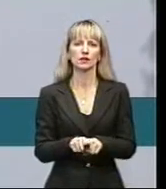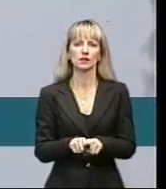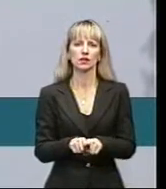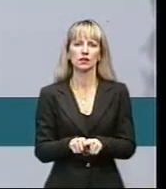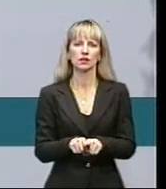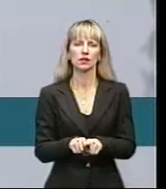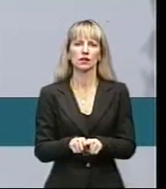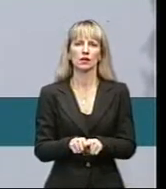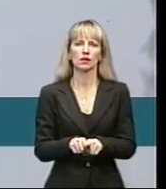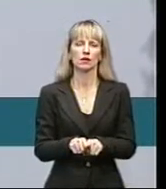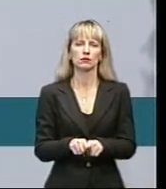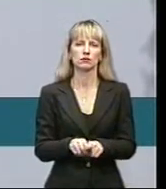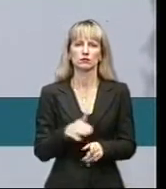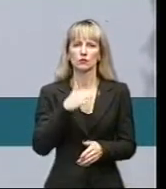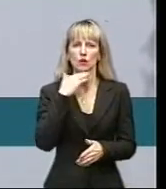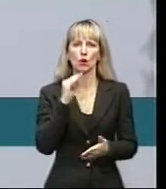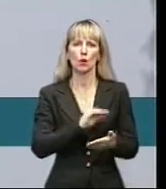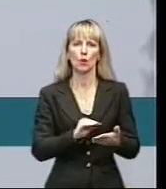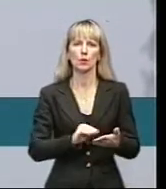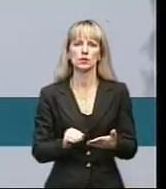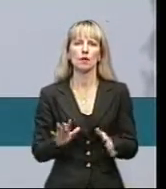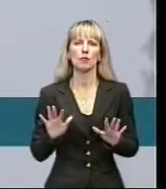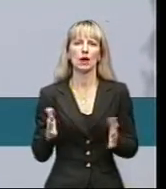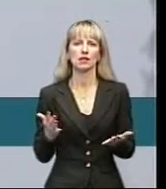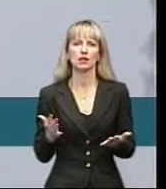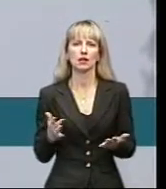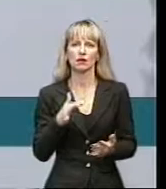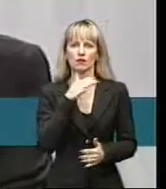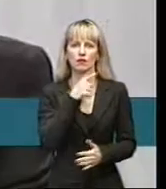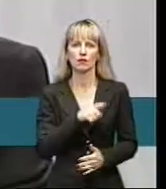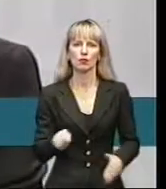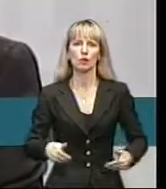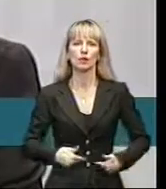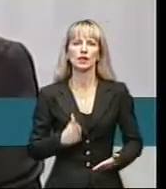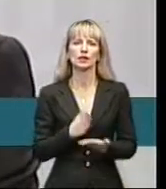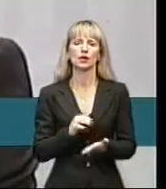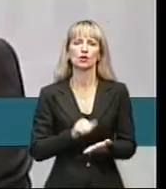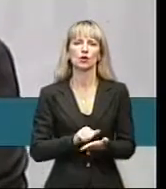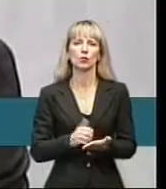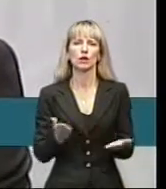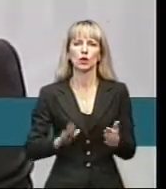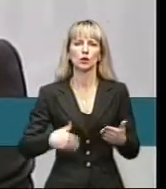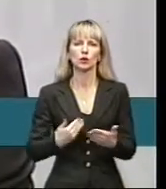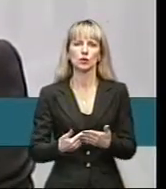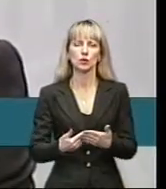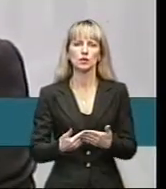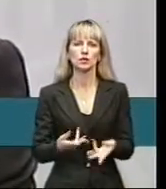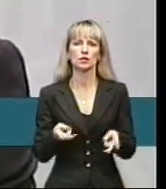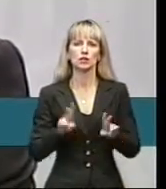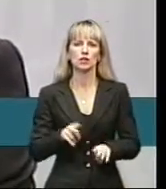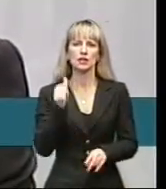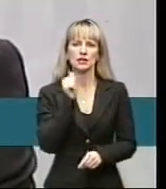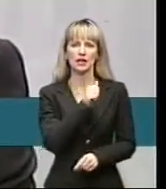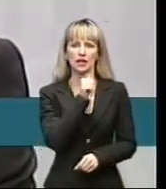розгорнуті описи подій під час голоду. Чи є документи, які досі залишаються